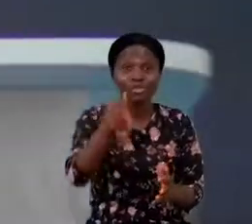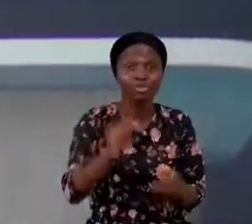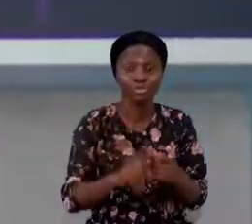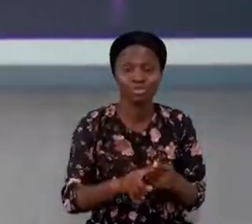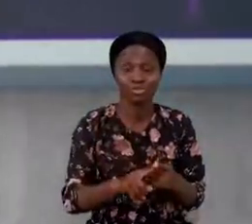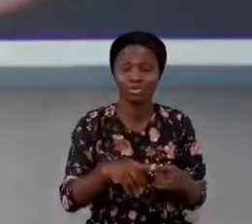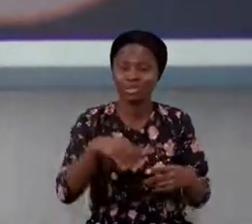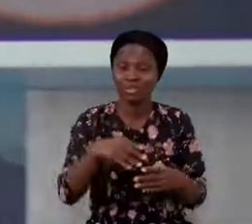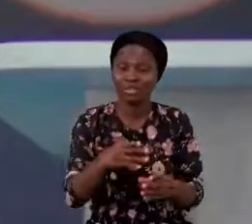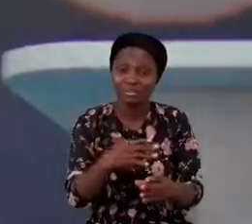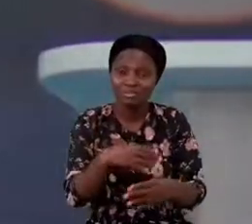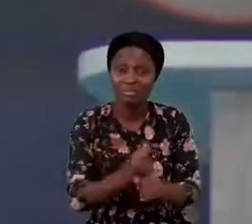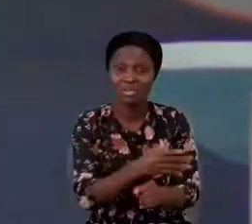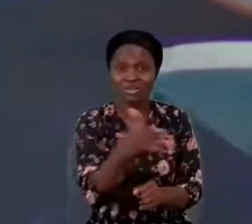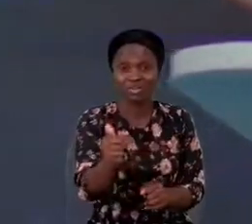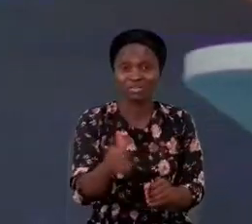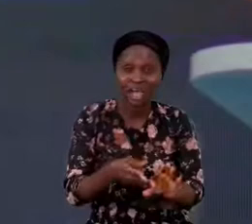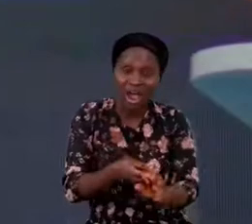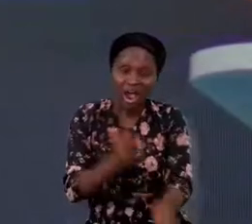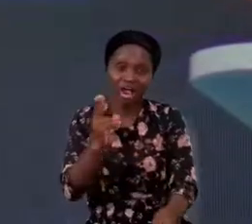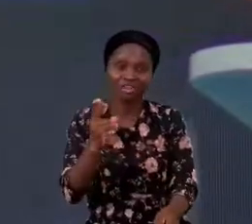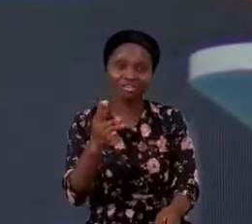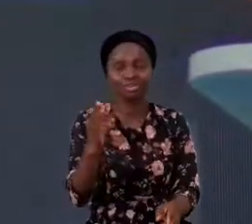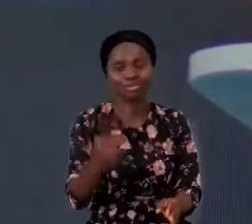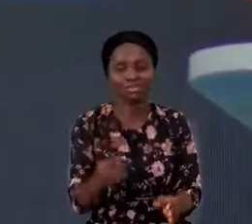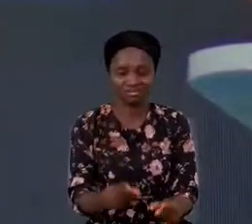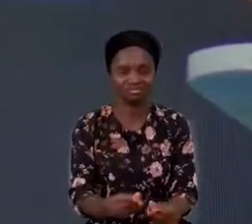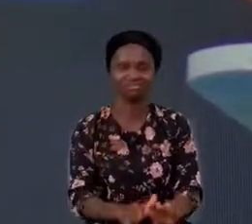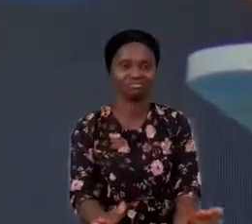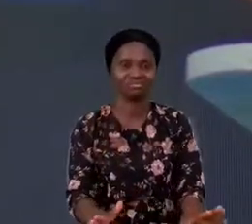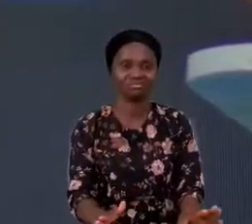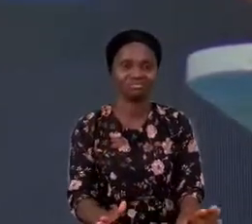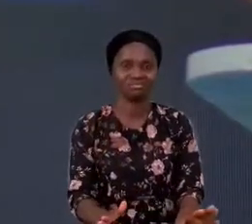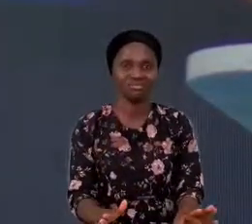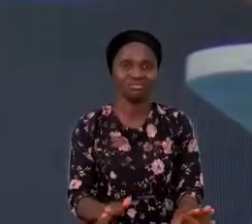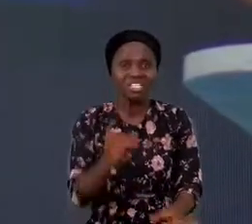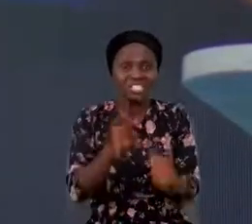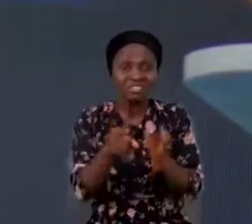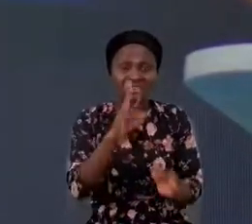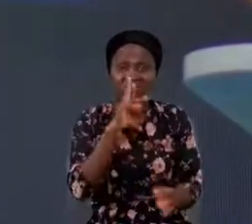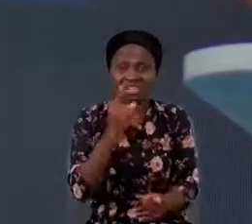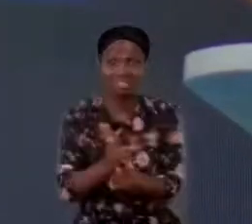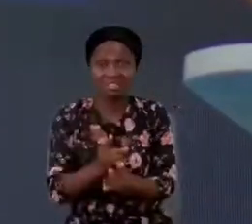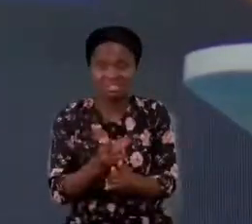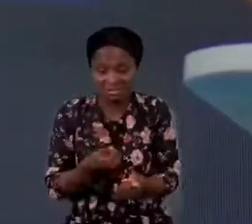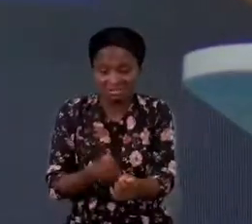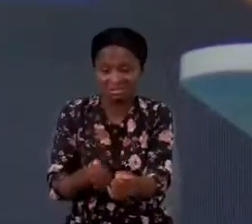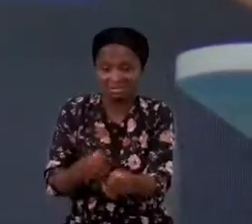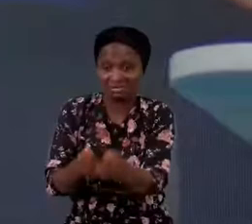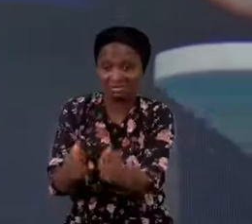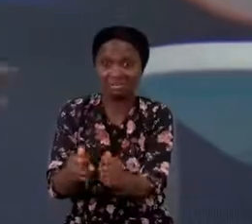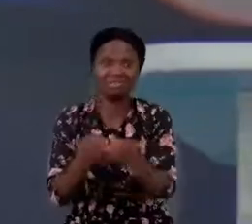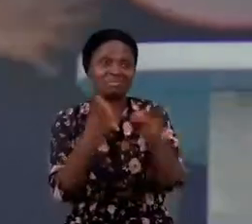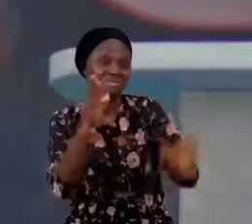tu es des gens suivent la foule et tu avances là, la tête baissée, tu ne te sors pas de la